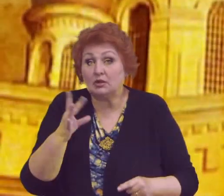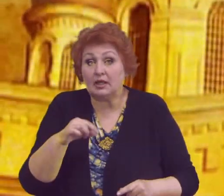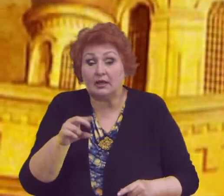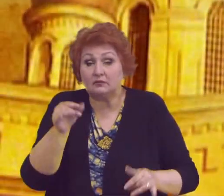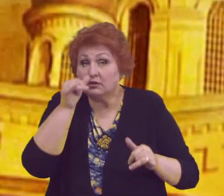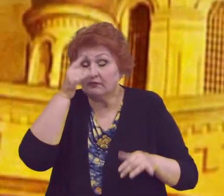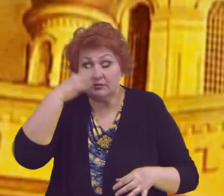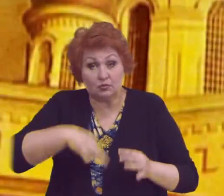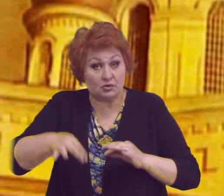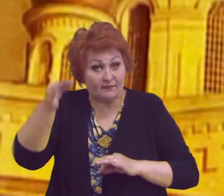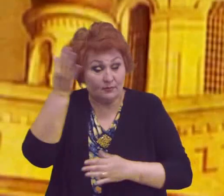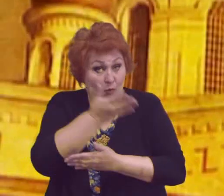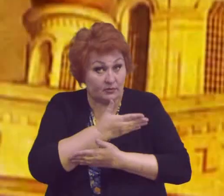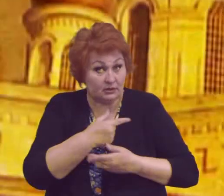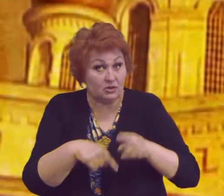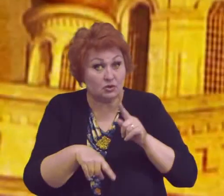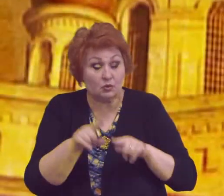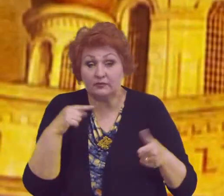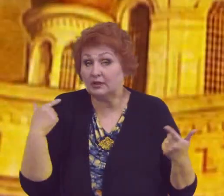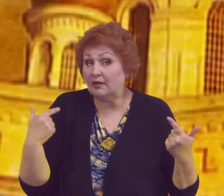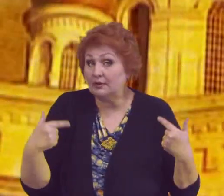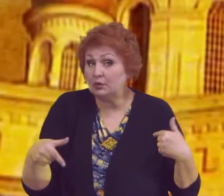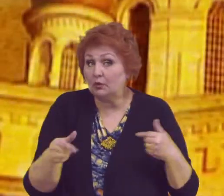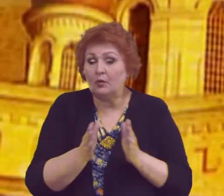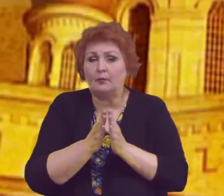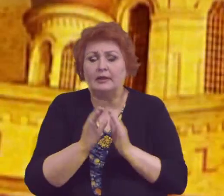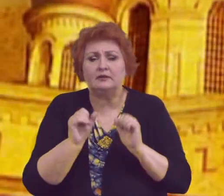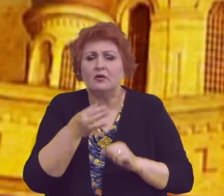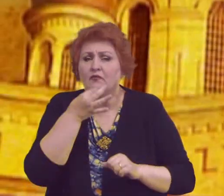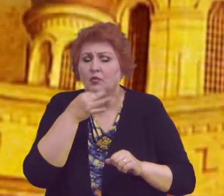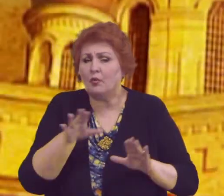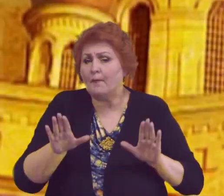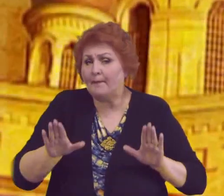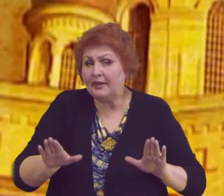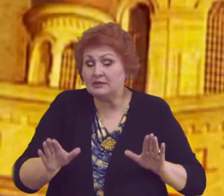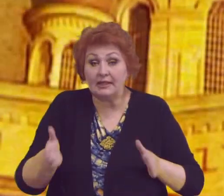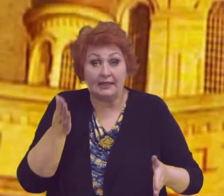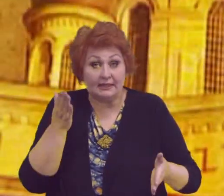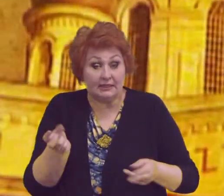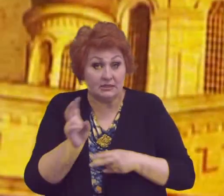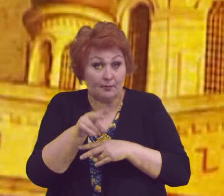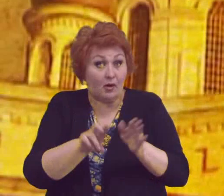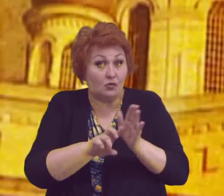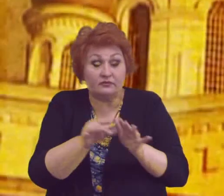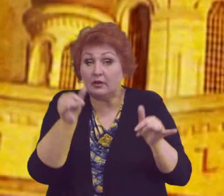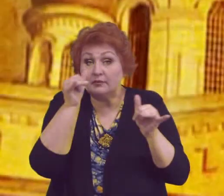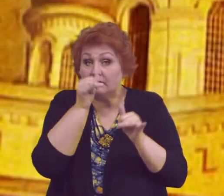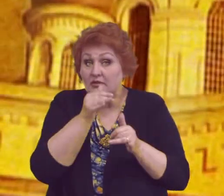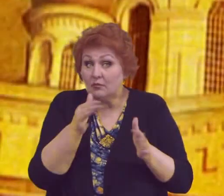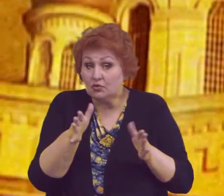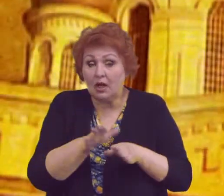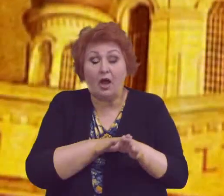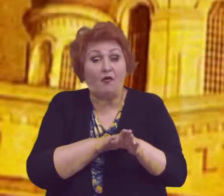Радоницу невозможно помянуть наших усопших по-иному. Молитва возможна в любом месте, и если поход в храм невозможен,